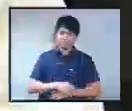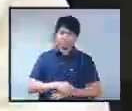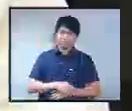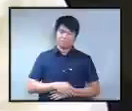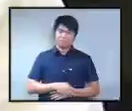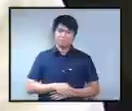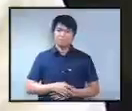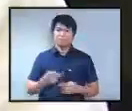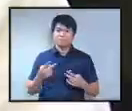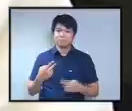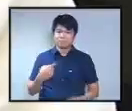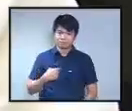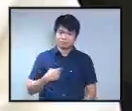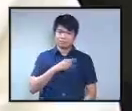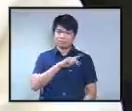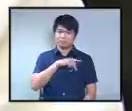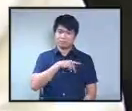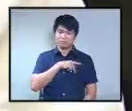To me personally,